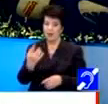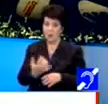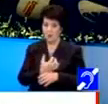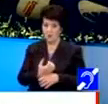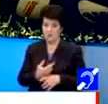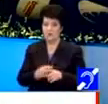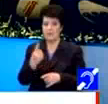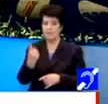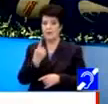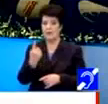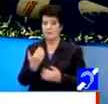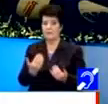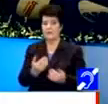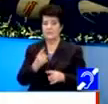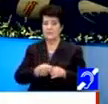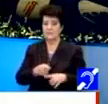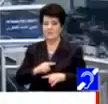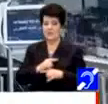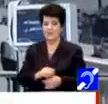Al Sadd în prima manșă a semifinalei.